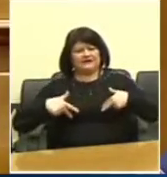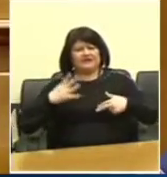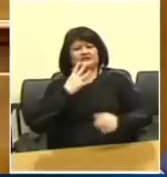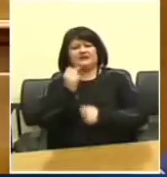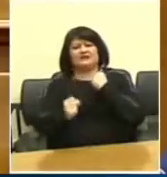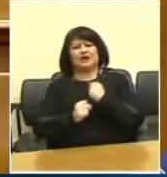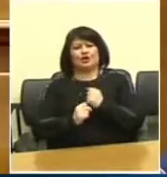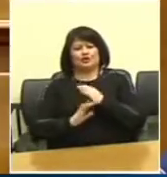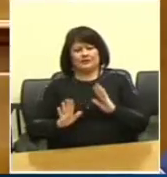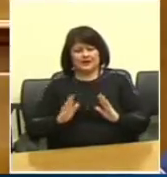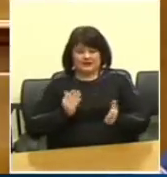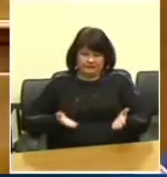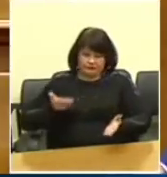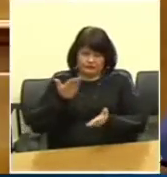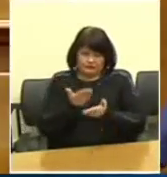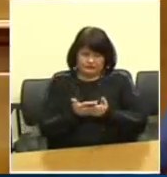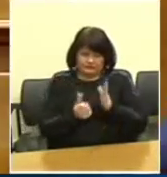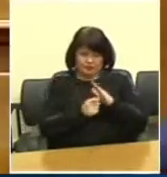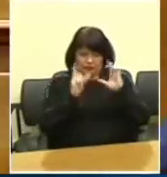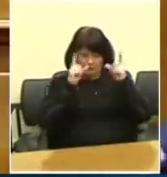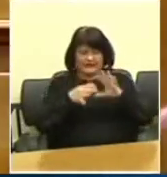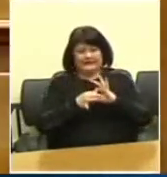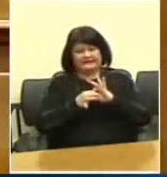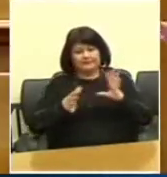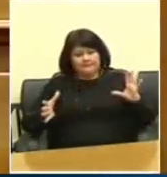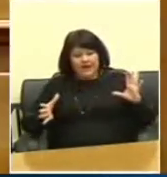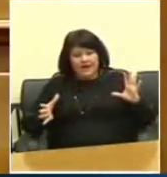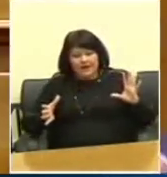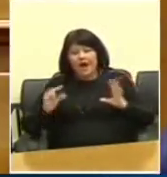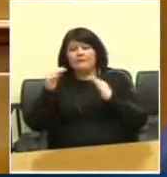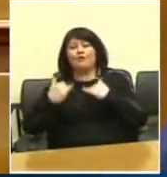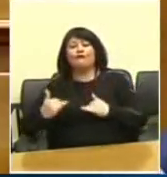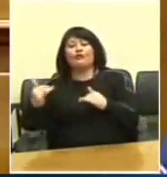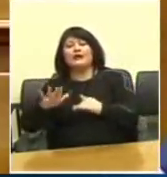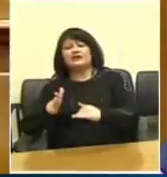Οπότε προκρίνουμε την αποσύνδεση της εκλογής του Πρόεδρου της Δημοκρατίας από πιθανή διάλυση της Βουλής.